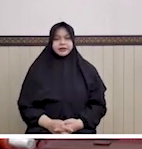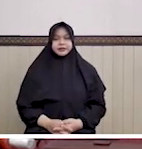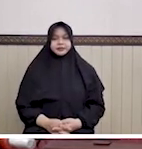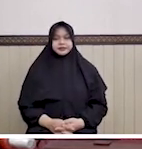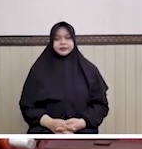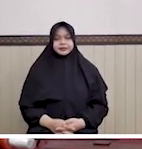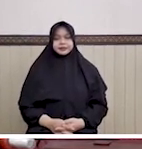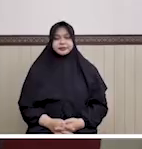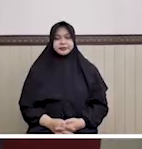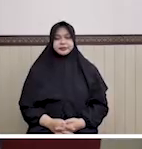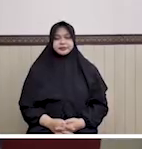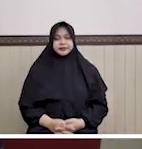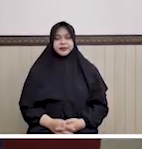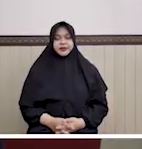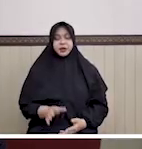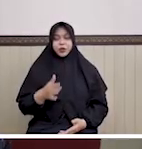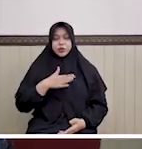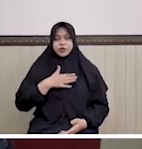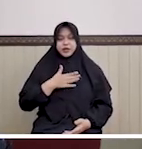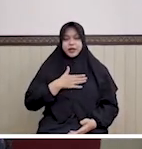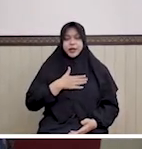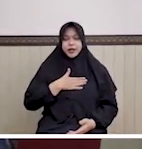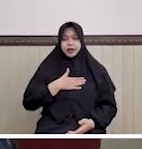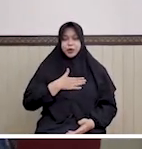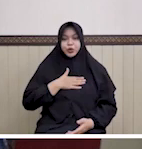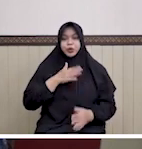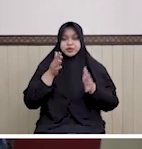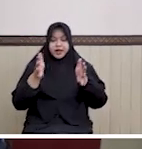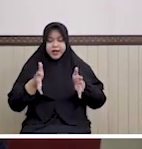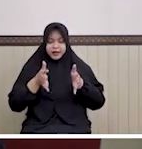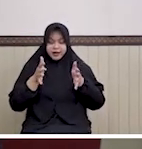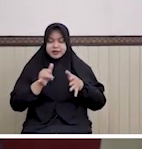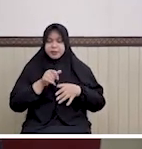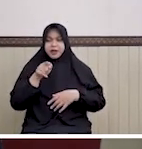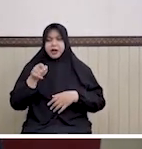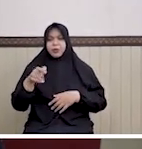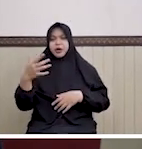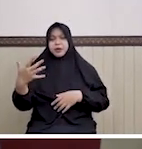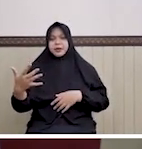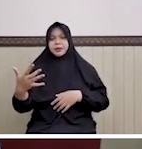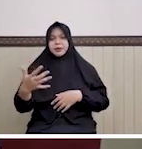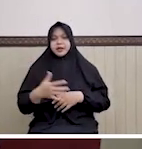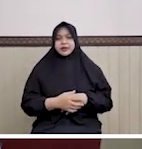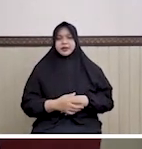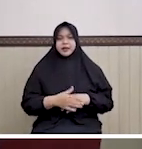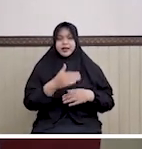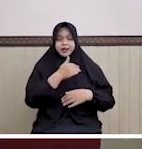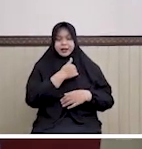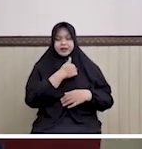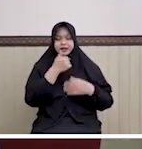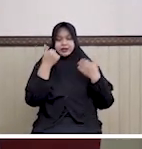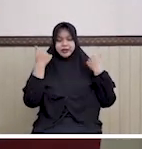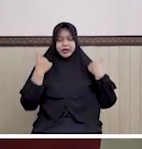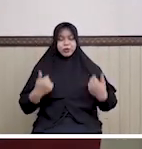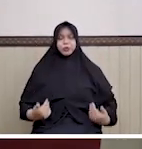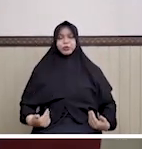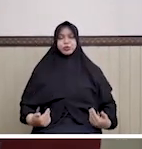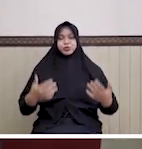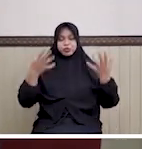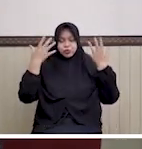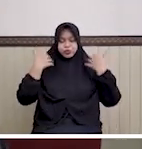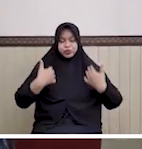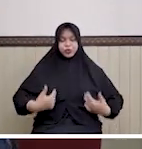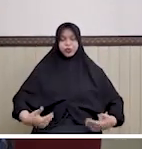dibentuk bahwa aku tuh sayang sama kamu tuh sekarang apa sih dari anggota tubuhmu yang sakit gitu ya boleh enggak kita